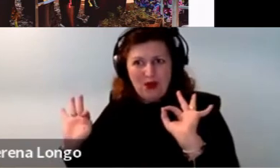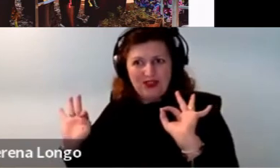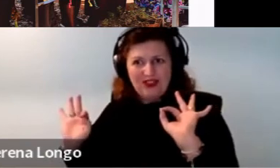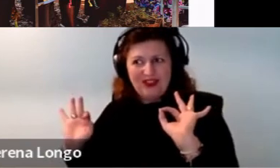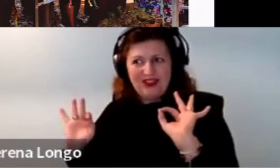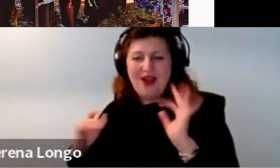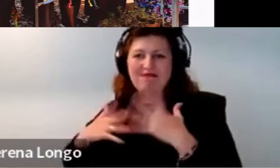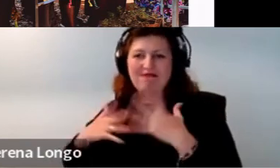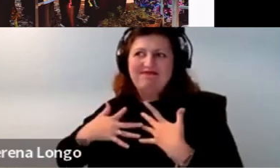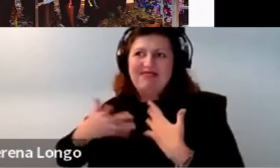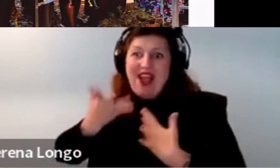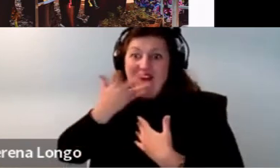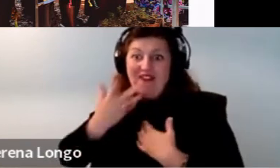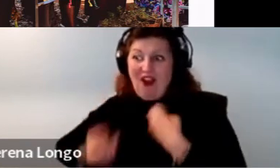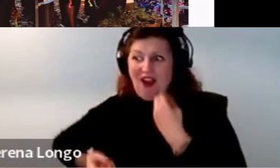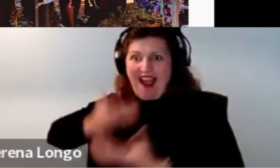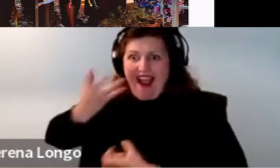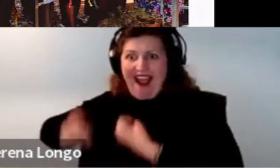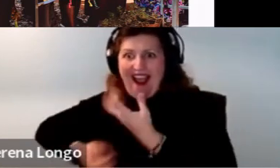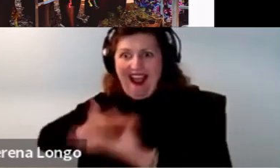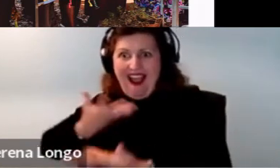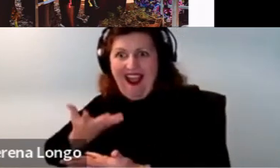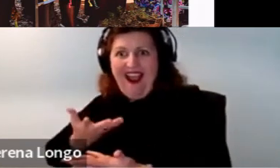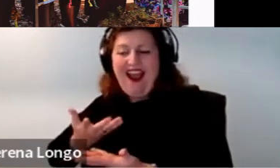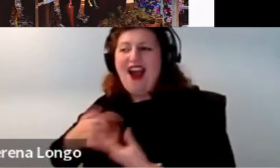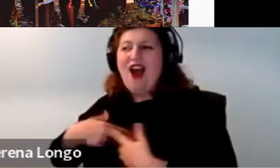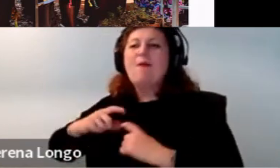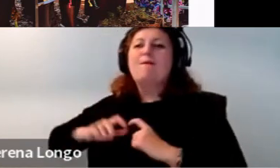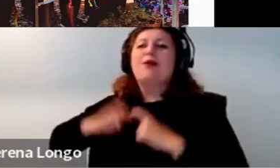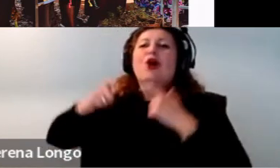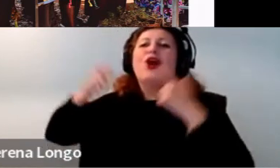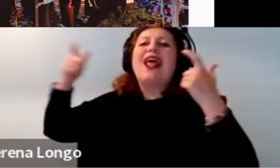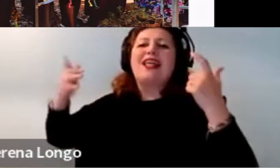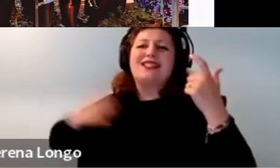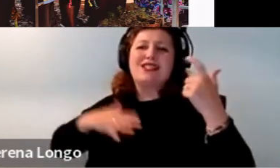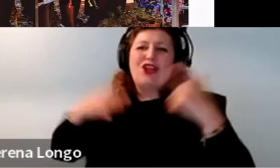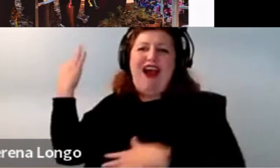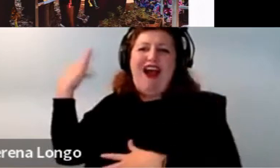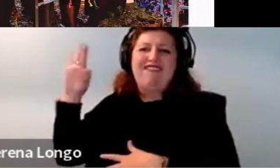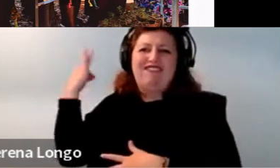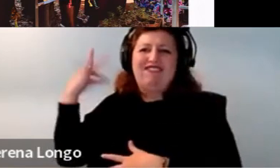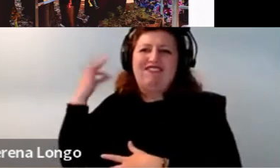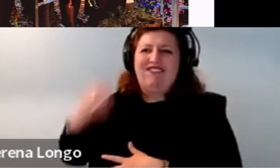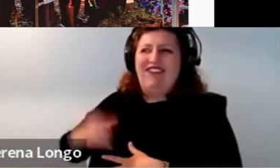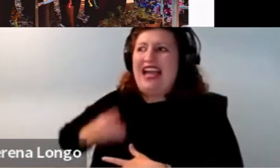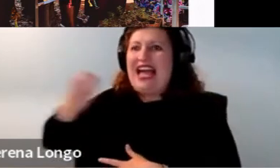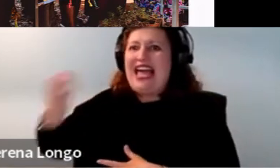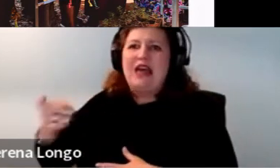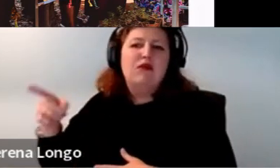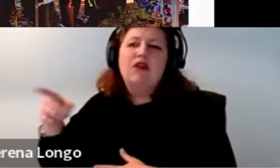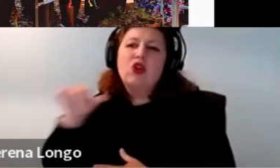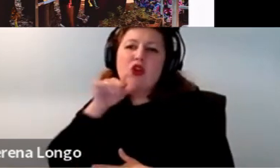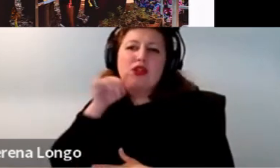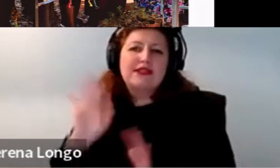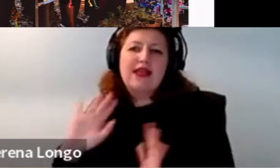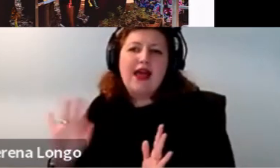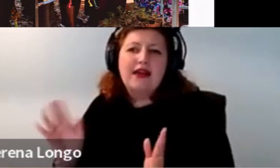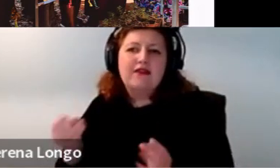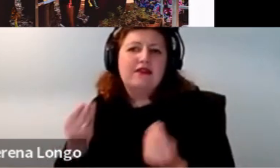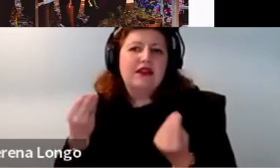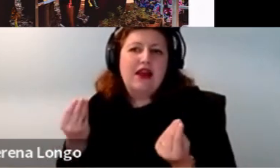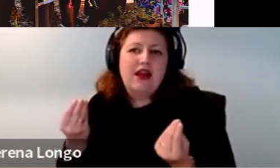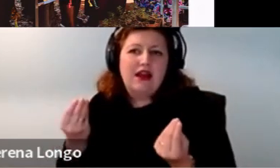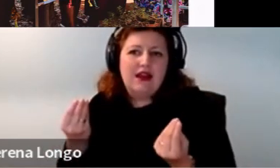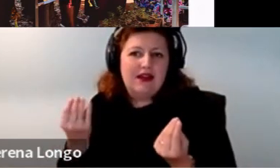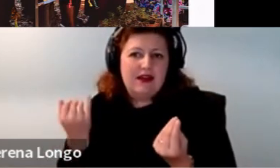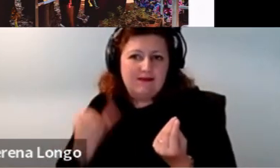che per loro magari non è progresso, per loro è semplicemente qualcosa di cui non se ne fanno niente. E questo